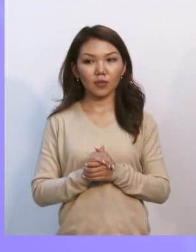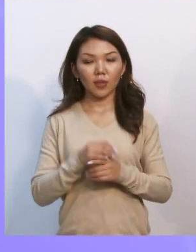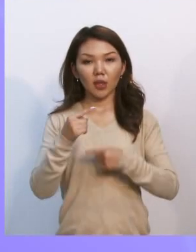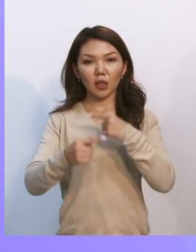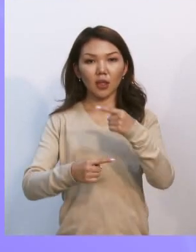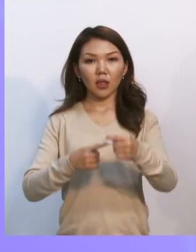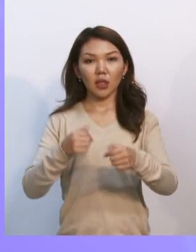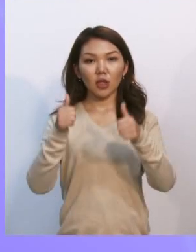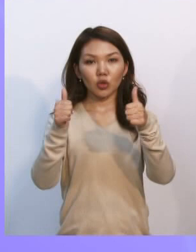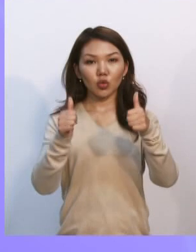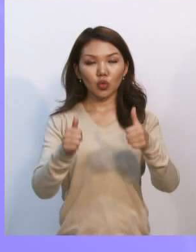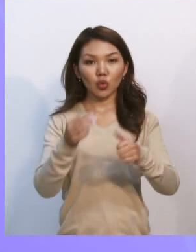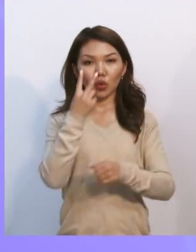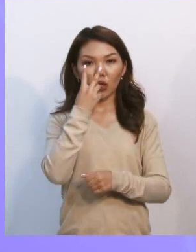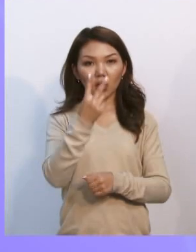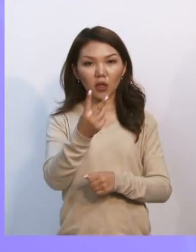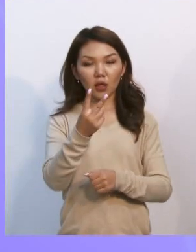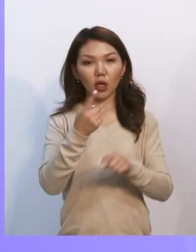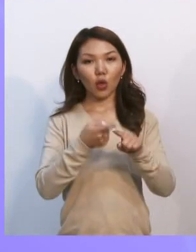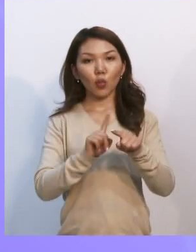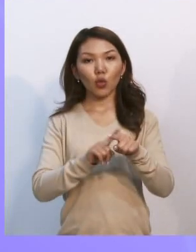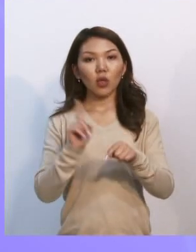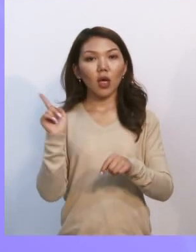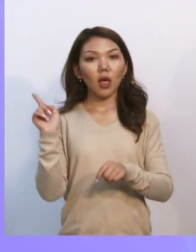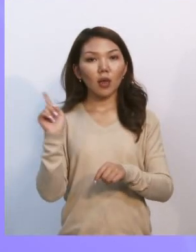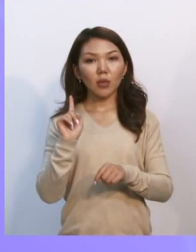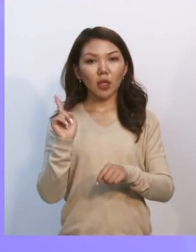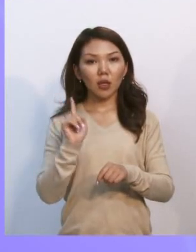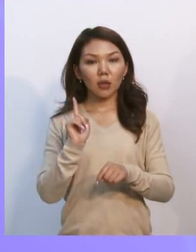Кийинки сүрөттү карагыла. Бул эмне?